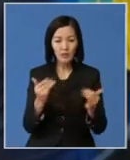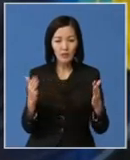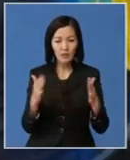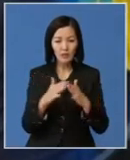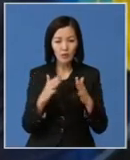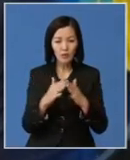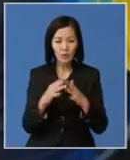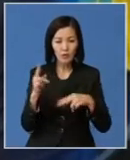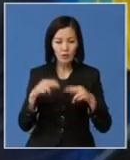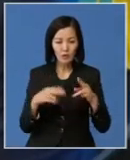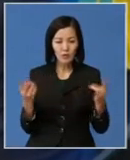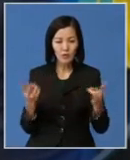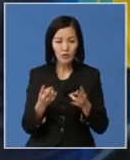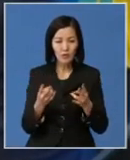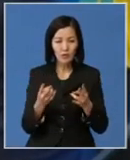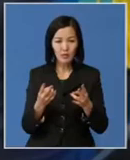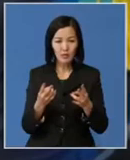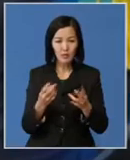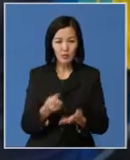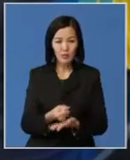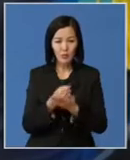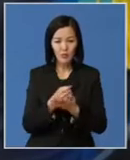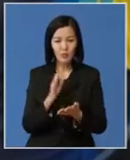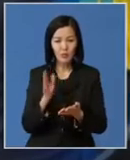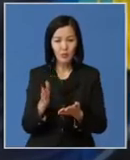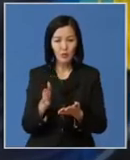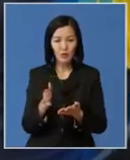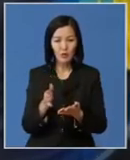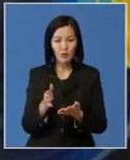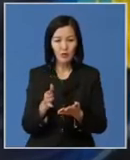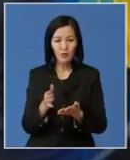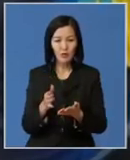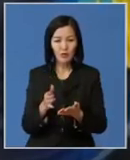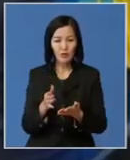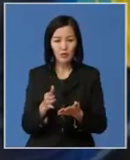қызметтік үй жасау мәселесін қолдайын деп отырмын.